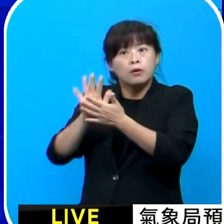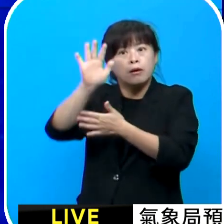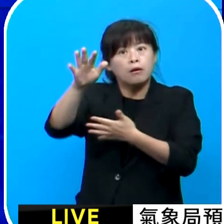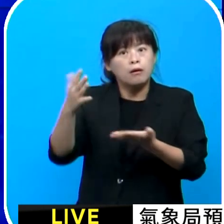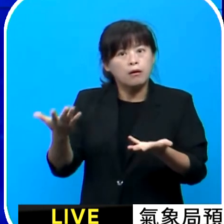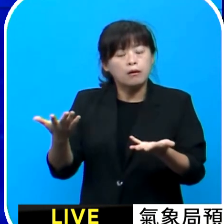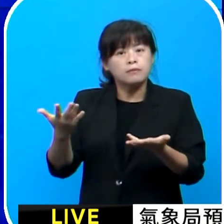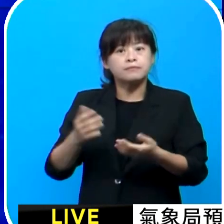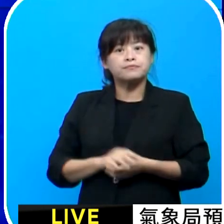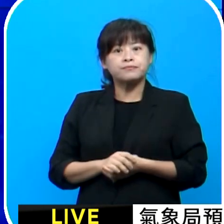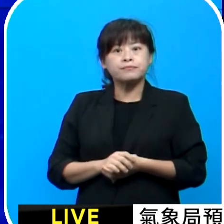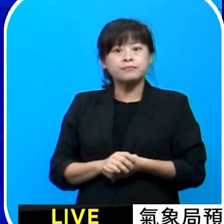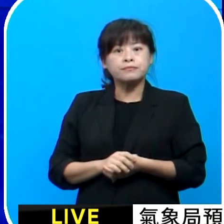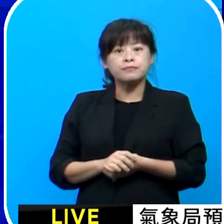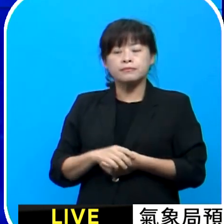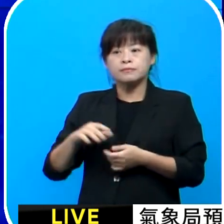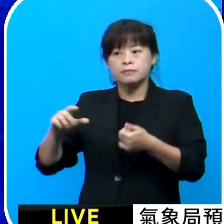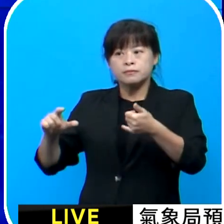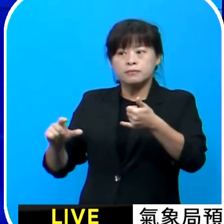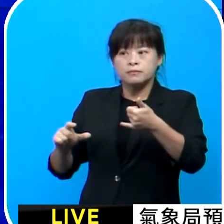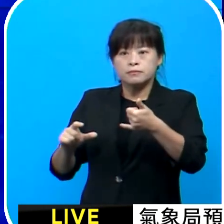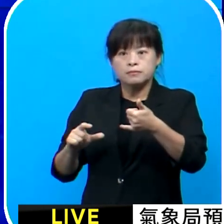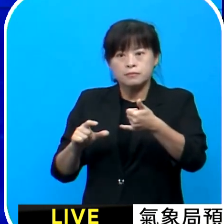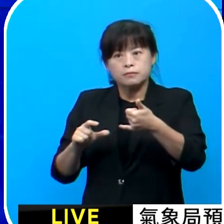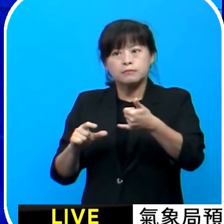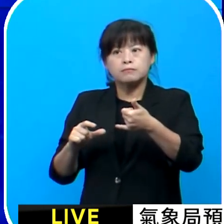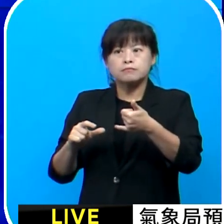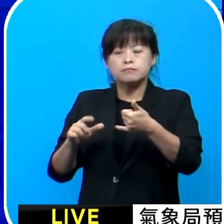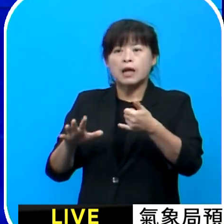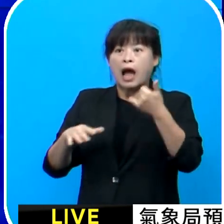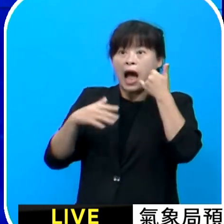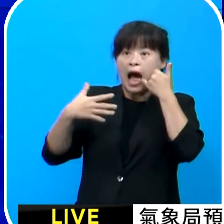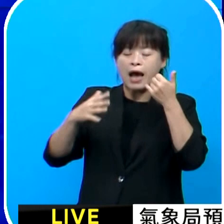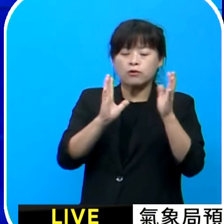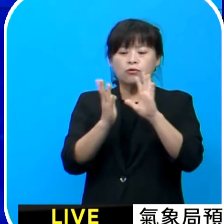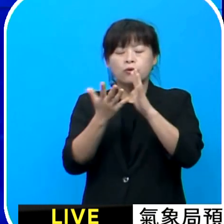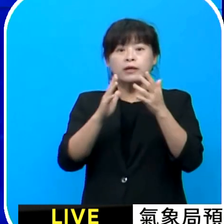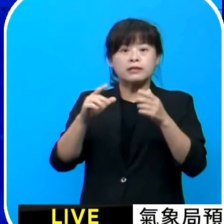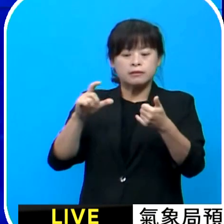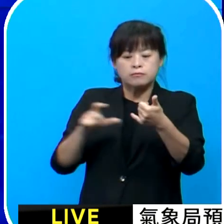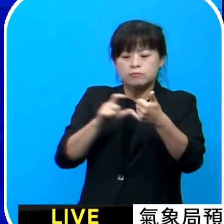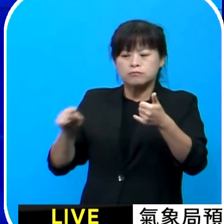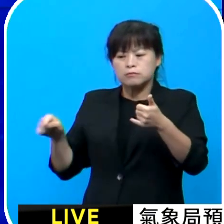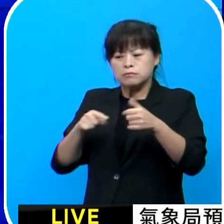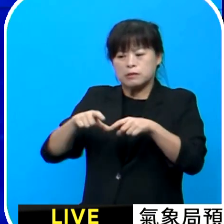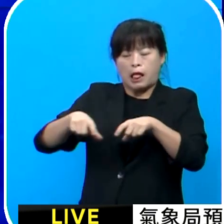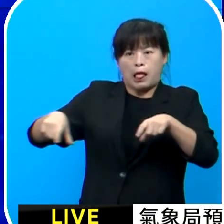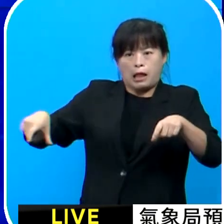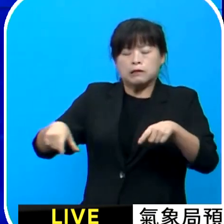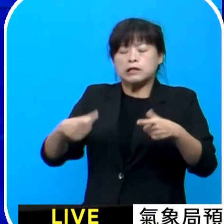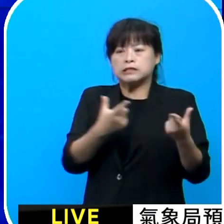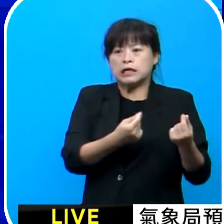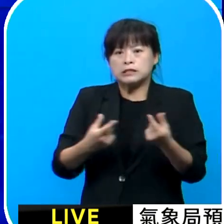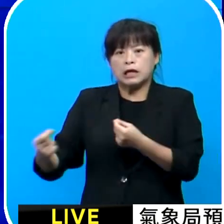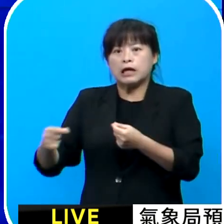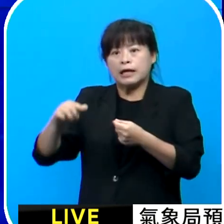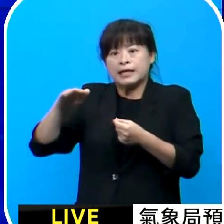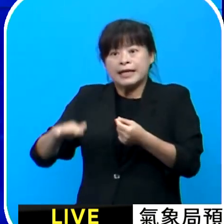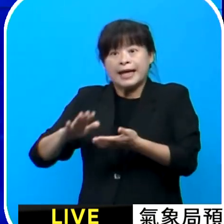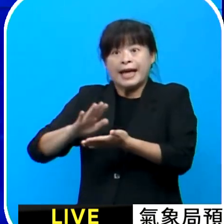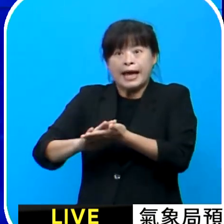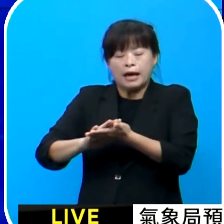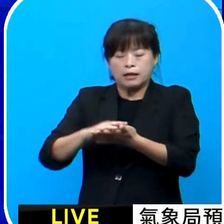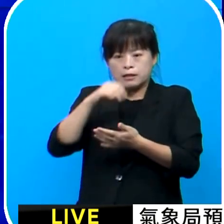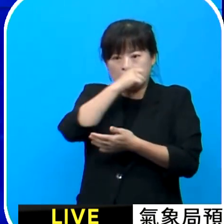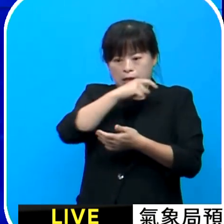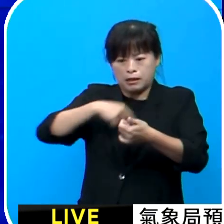后，由台风一路延伸到目前海葵台风所在的位置，将是一个广大的低压带，台湾就